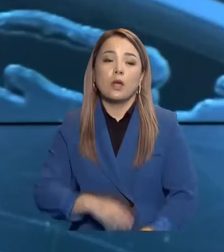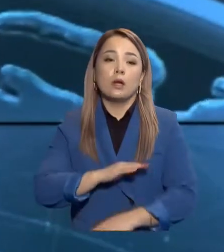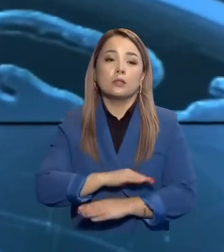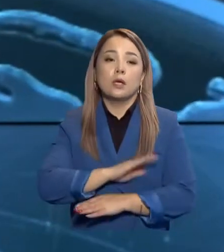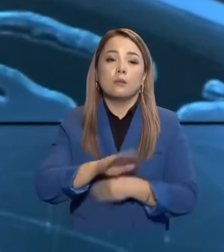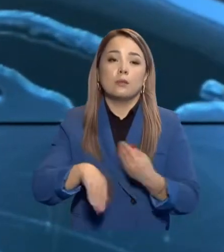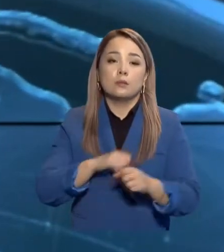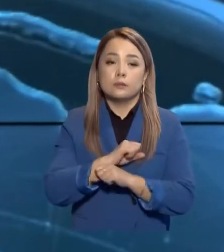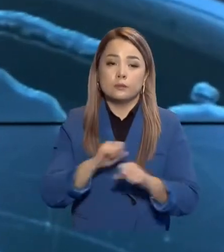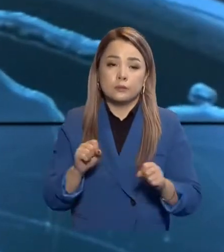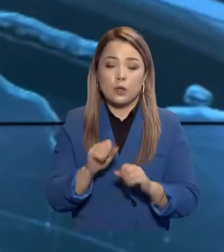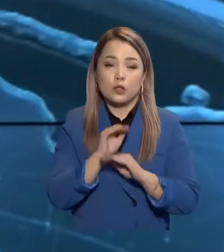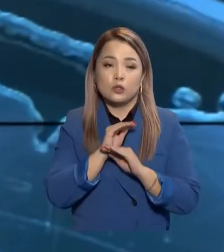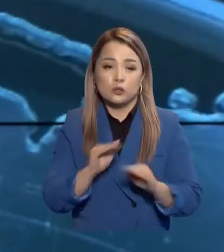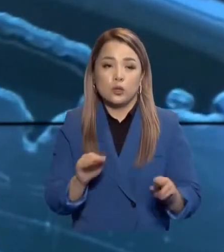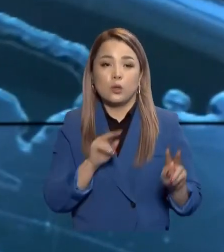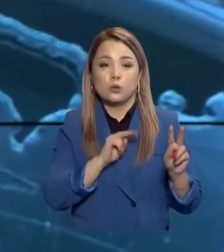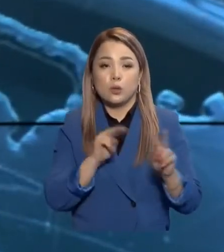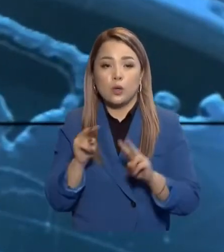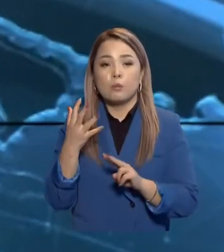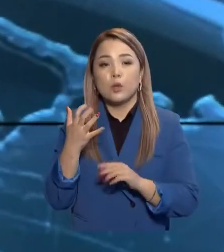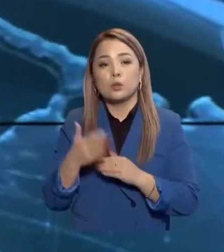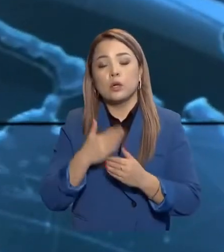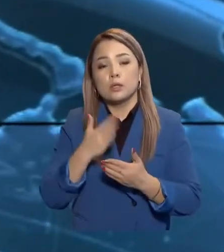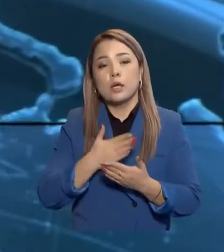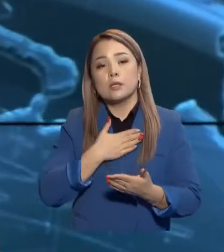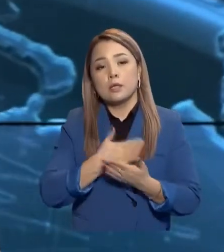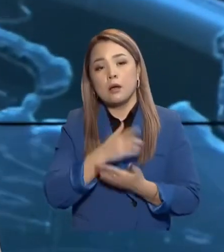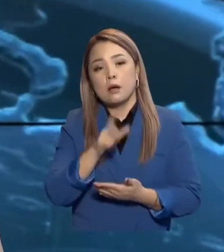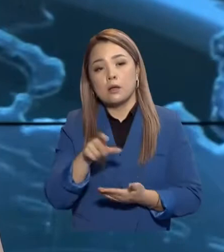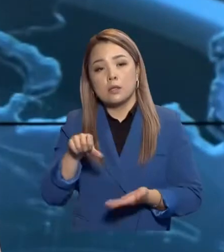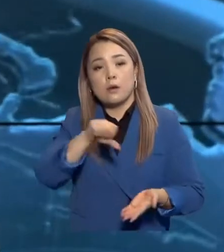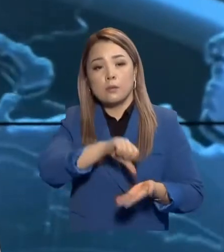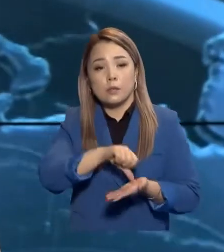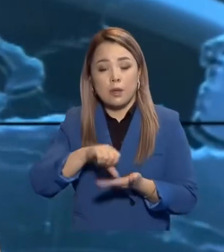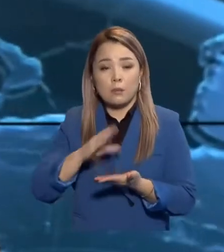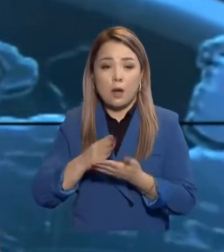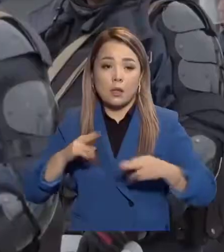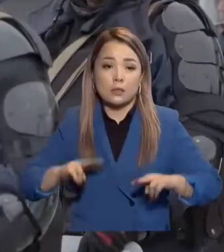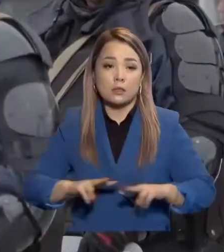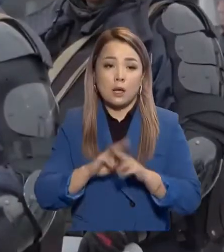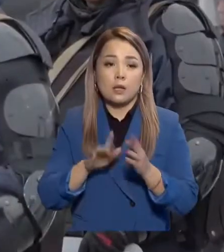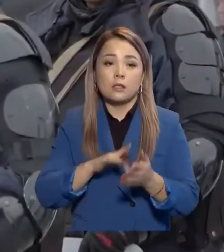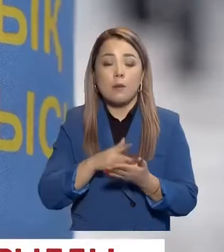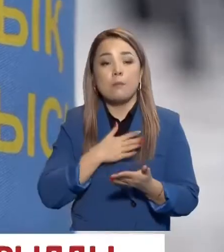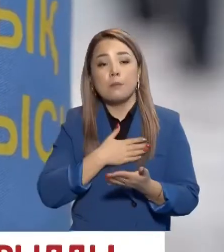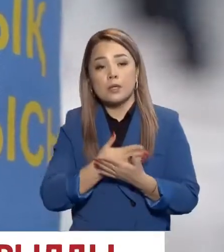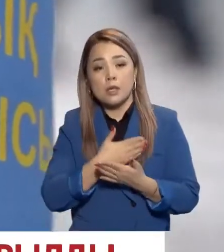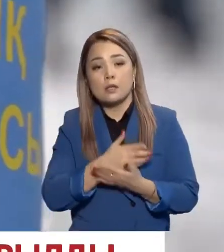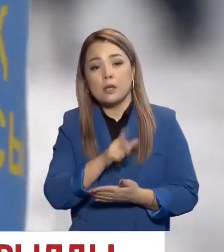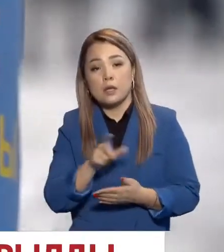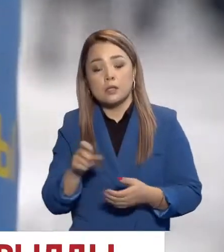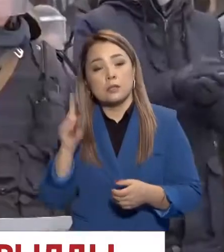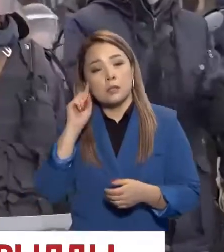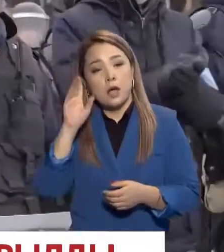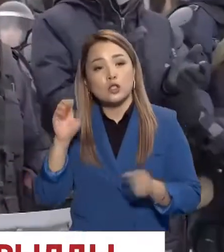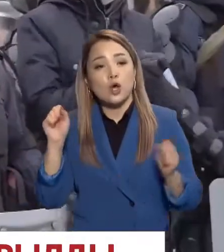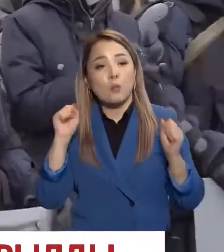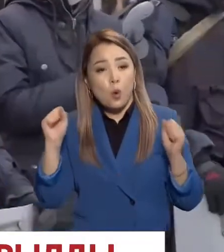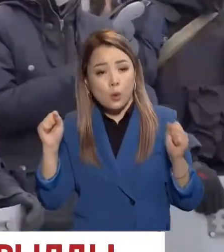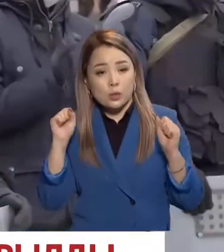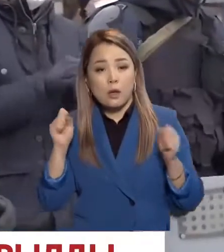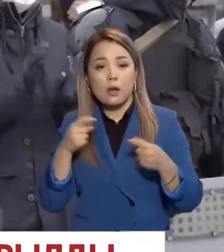Тәртіпсіздікке жол бермей, елдің тыныштығын күзетуге 500-ге жуық ерікті ниет білдірді. Елордада тұрғындар, белсенділер, танымал спортшылар мен өзге